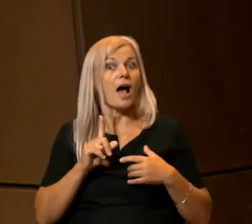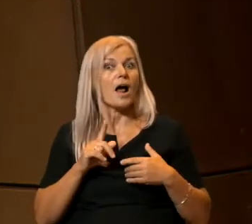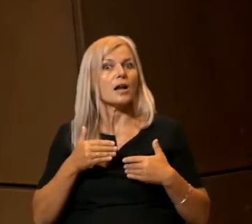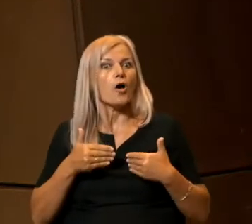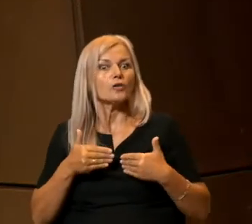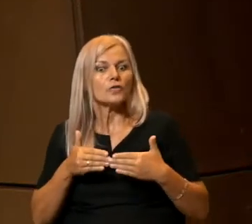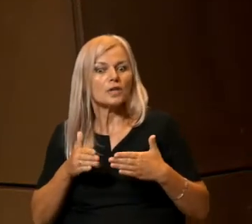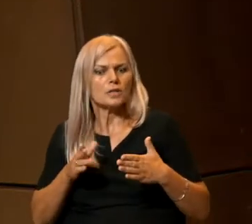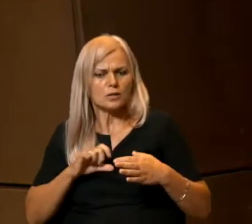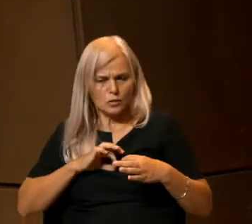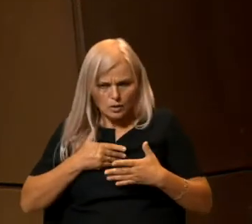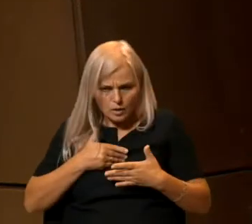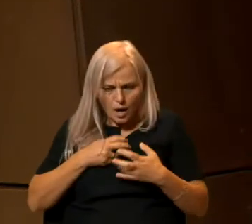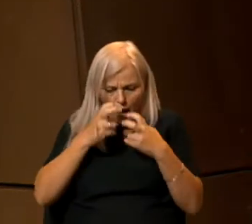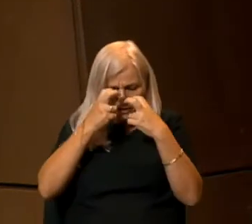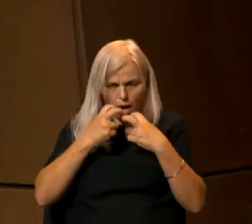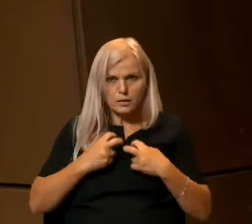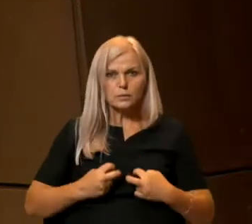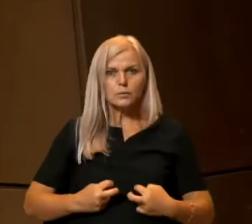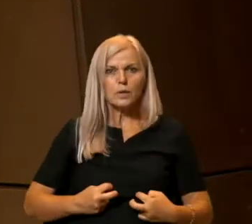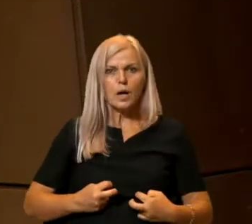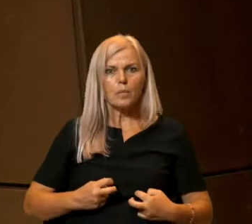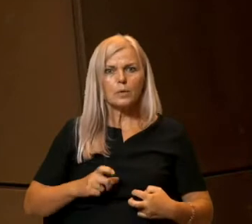robimy z tym coś.